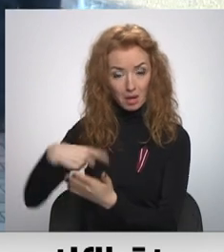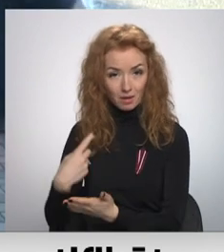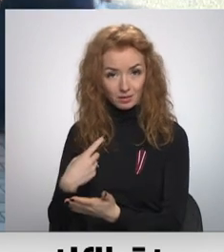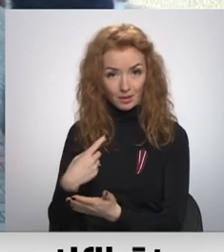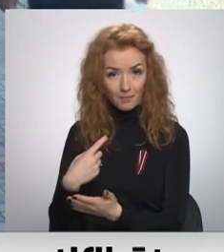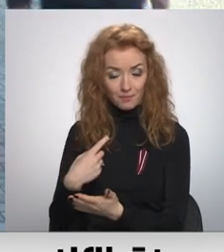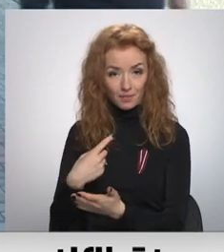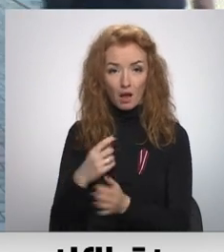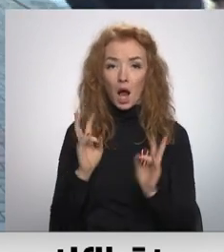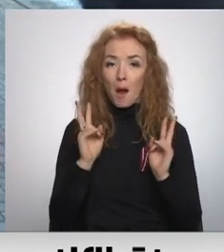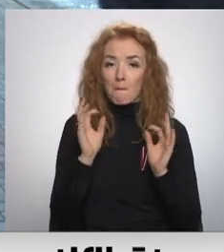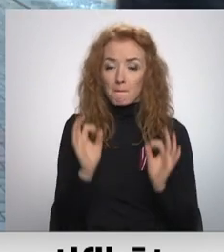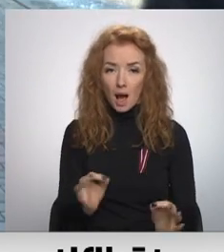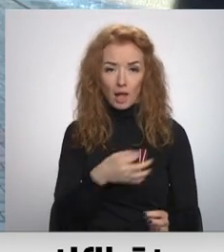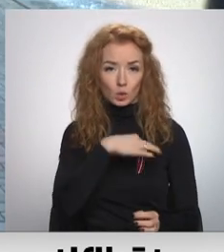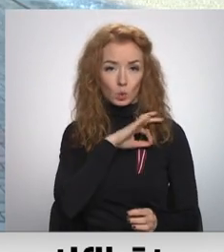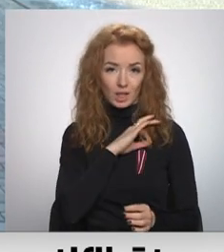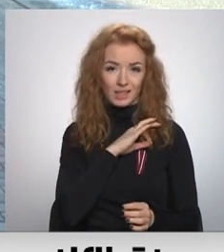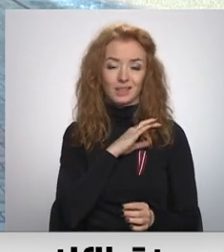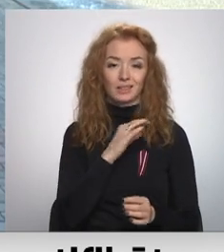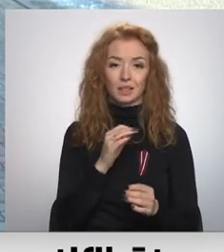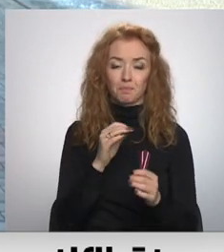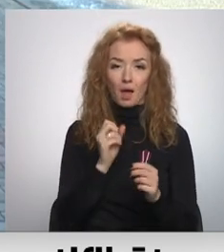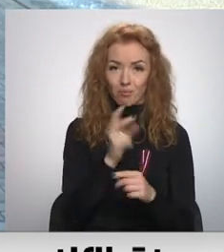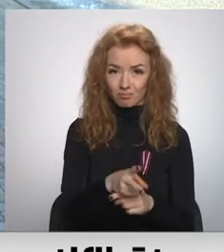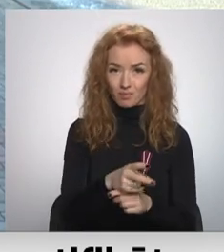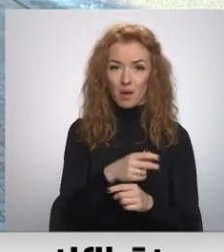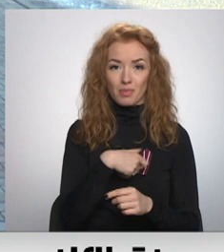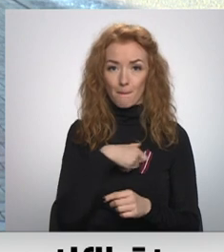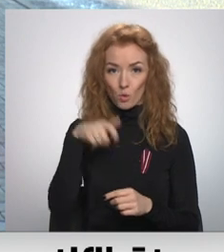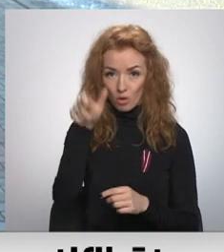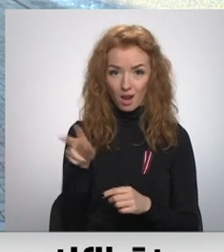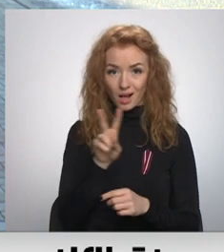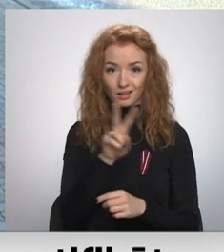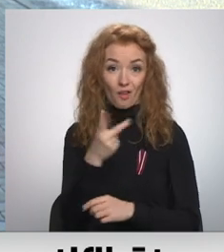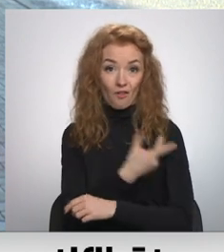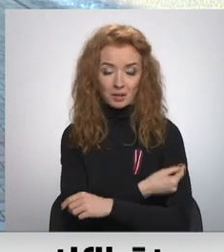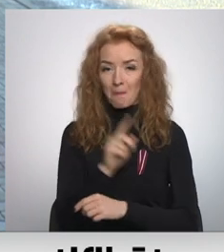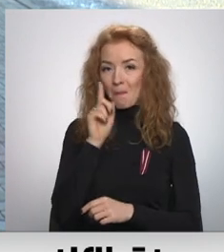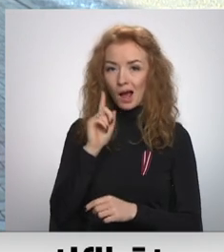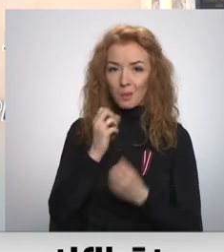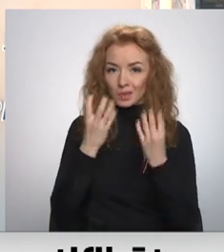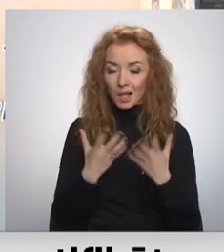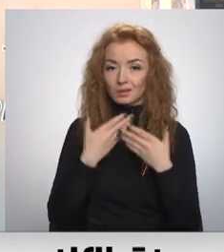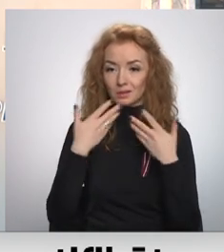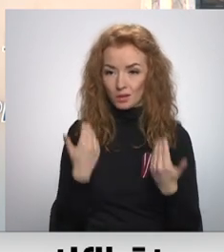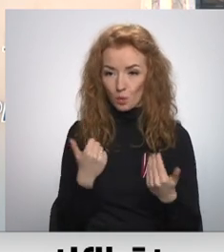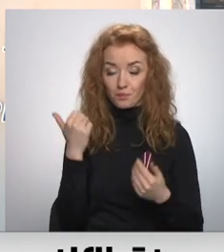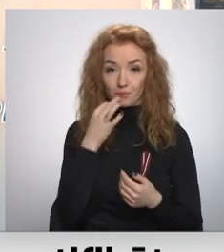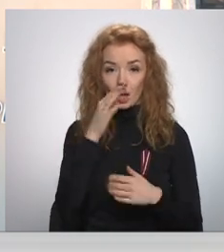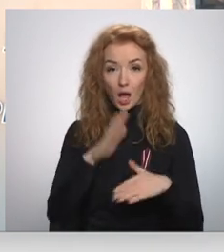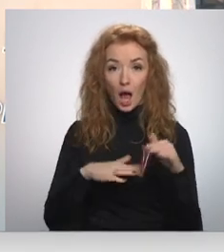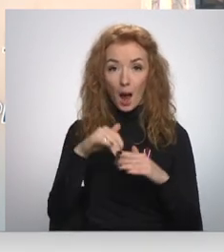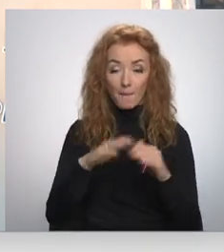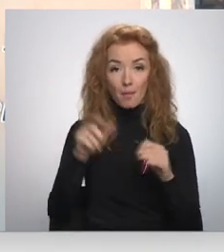to, kā juridiski pareizi nevakcinētos deputātus atstādināt no pienākuma pildīšanas, īstas skaidrības gan nav. Kā amatpersonu